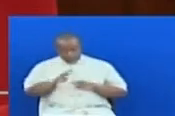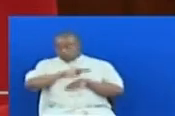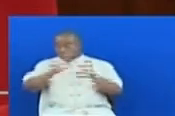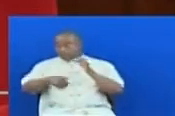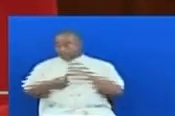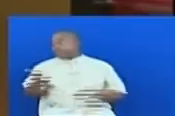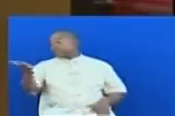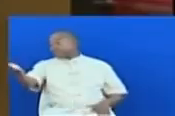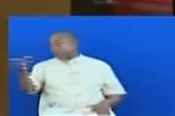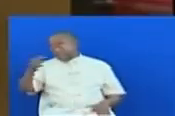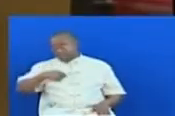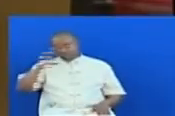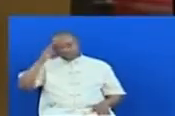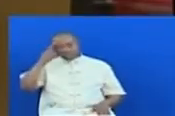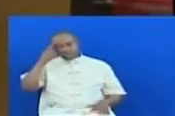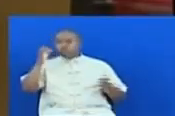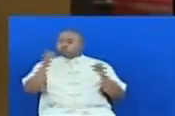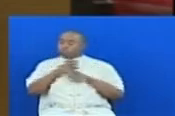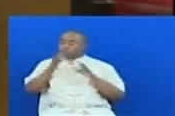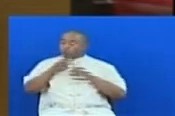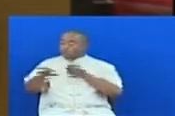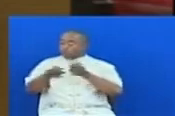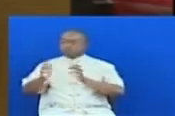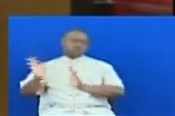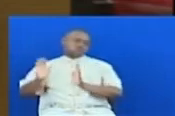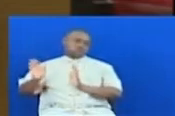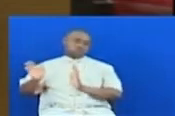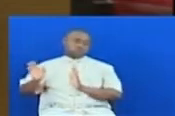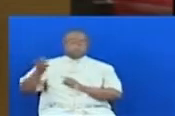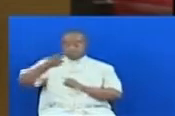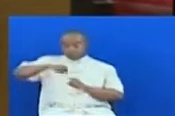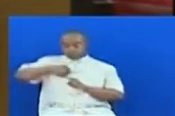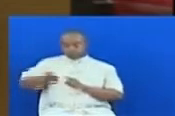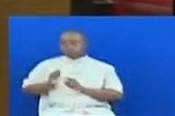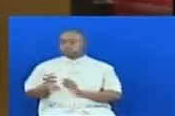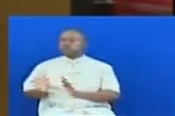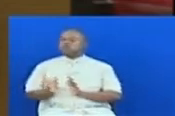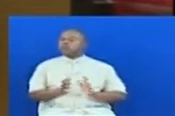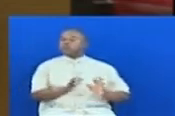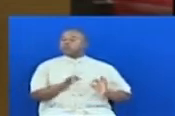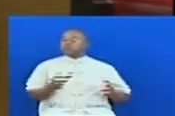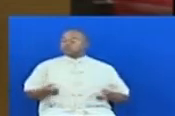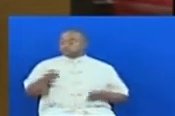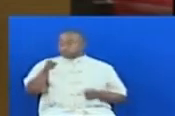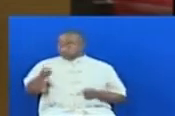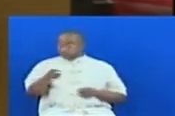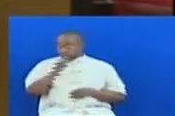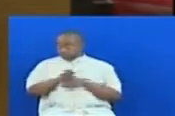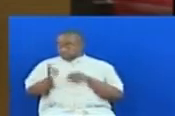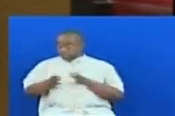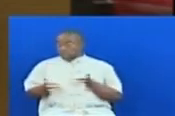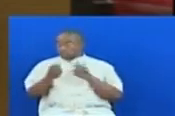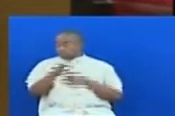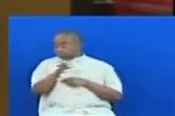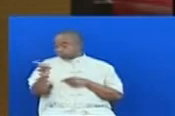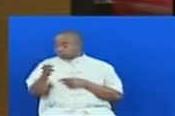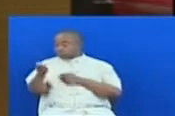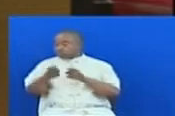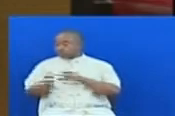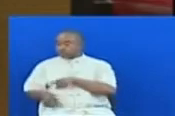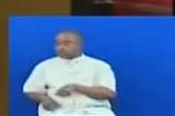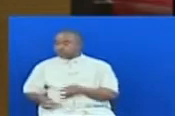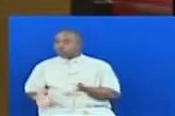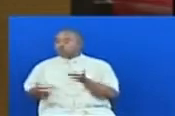mimi nadhani tusiwalaumu sana, lakini tujipange ni namna gani tutawajengea tena uwezo wa kurugenzi ili